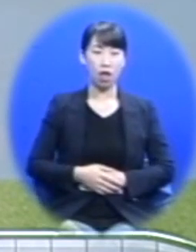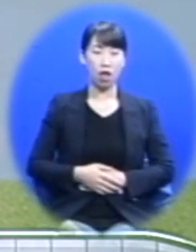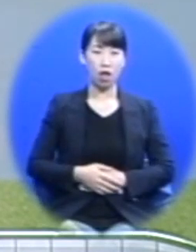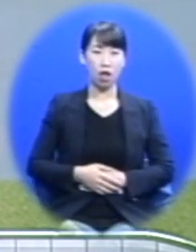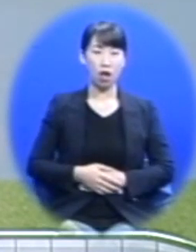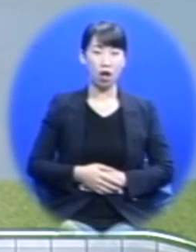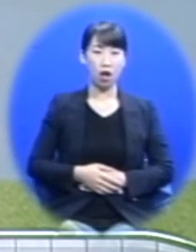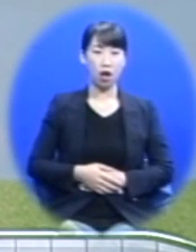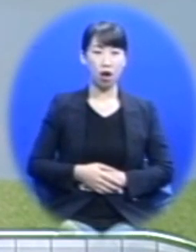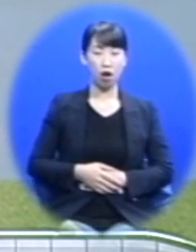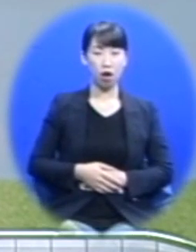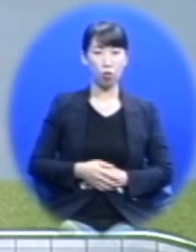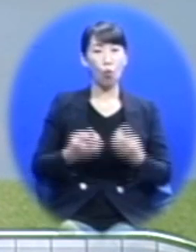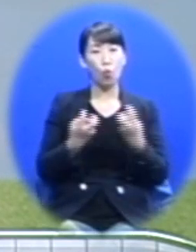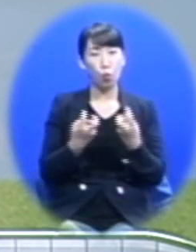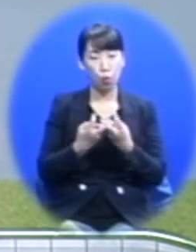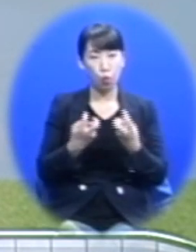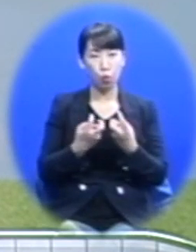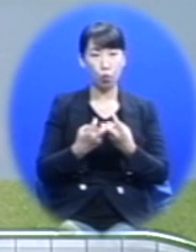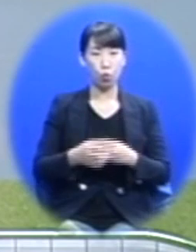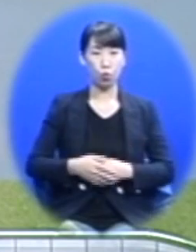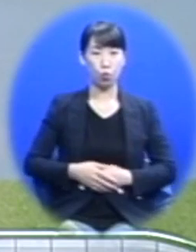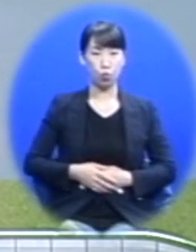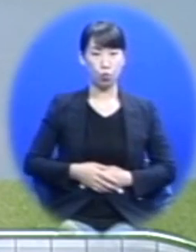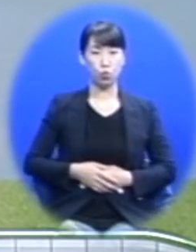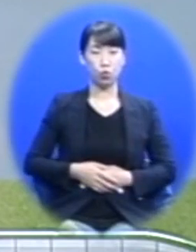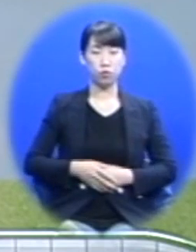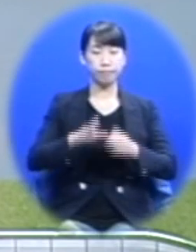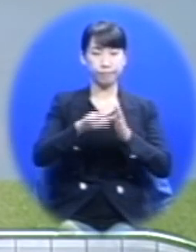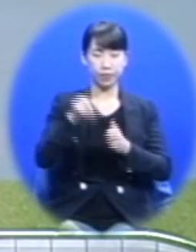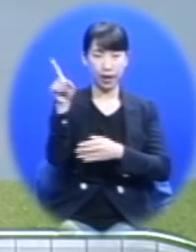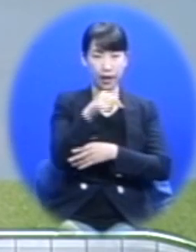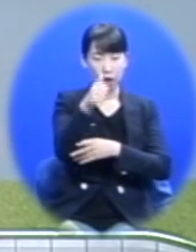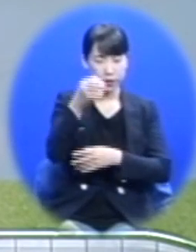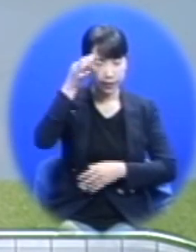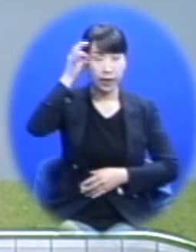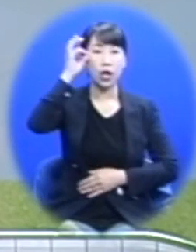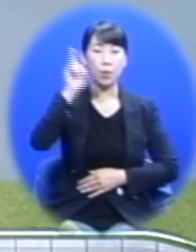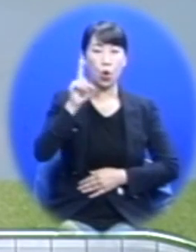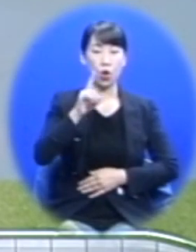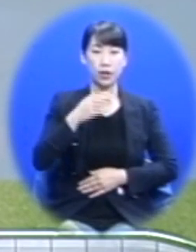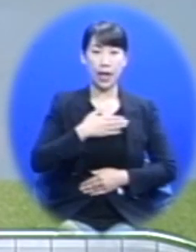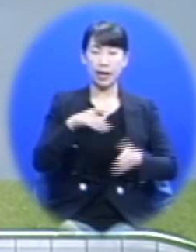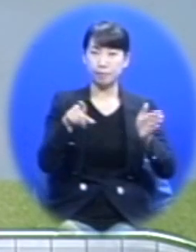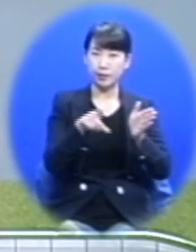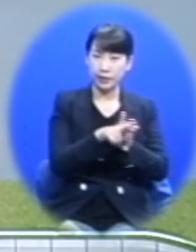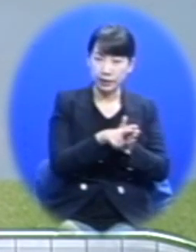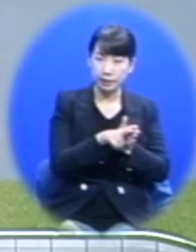실제로 그런 일이 벌어지는 걸 어떻게 해요? 그때 가서야 다윗이 깨달은 거예요. 내가 믿었던 것이